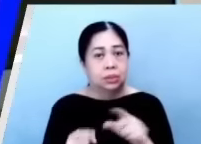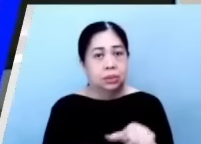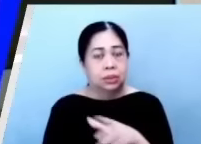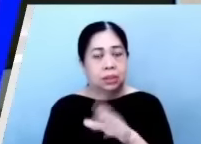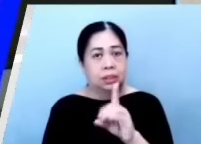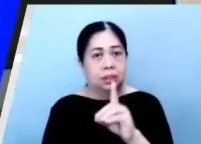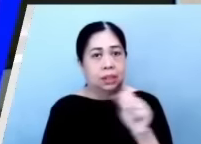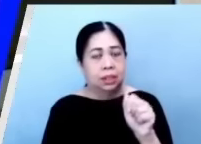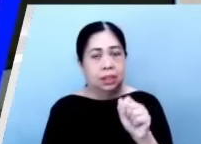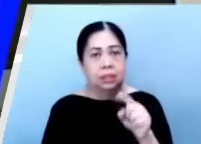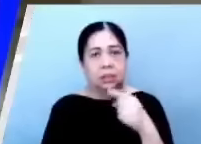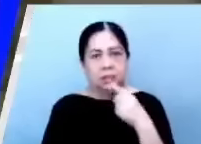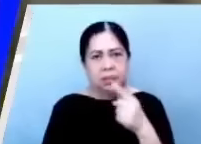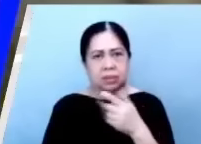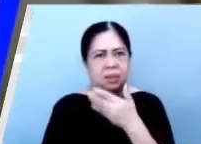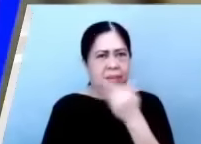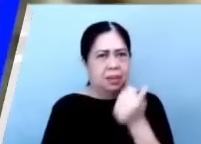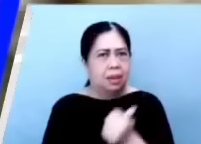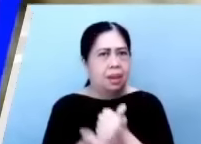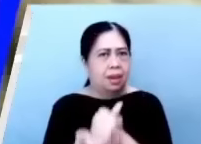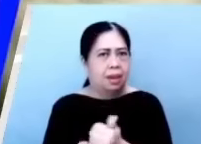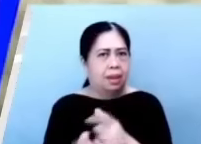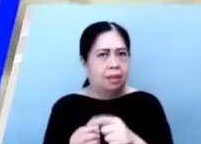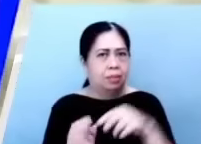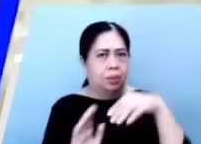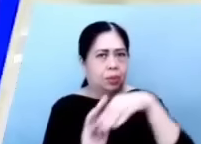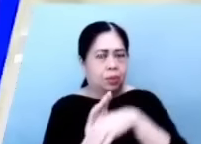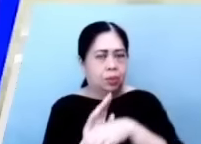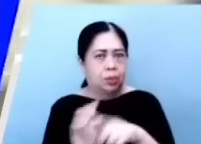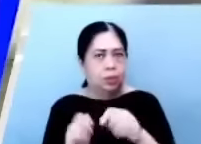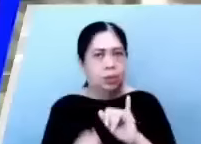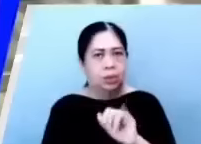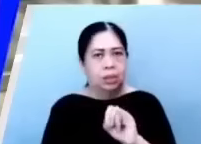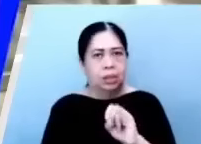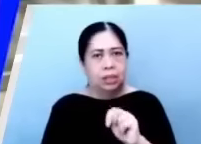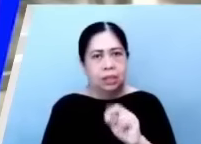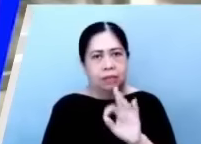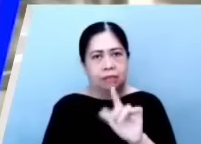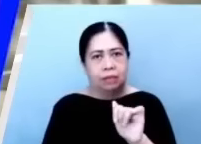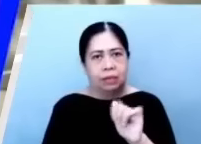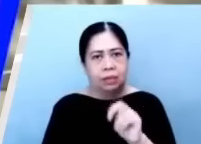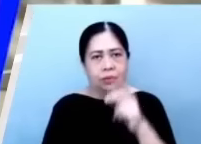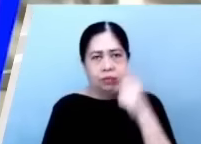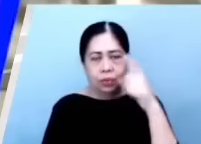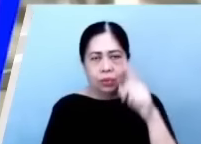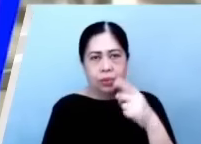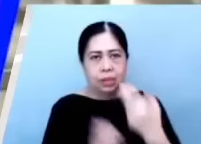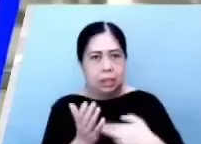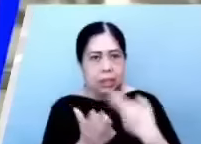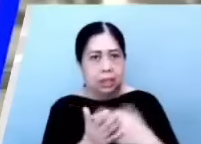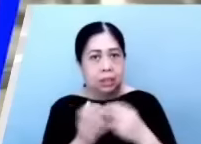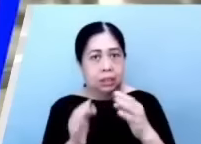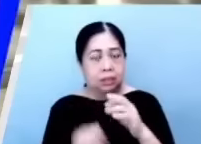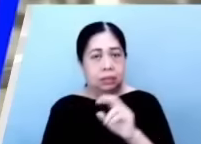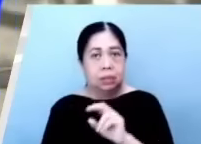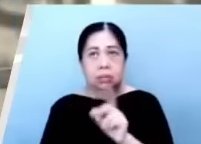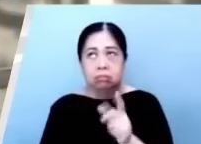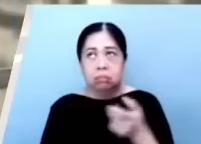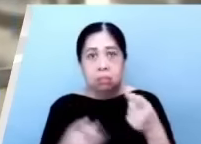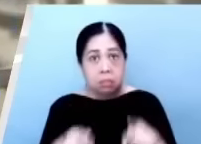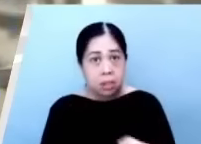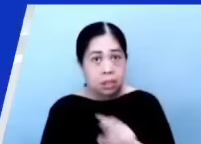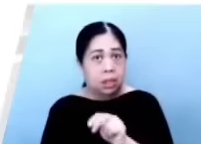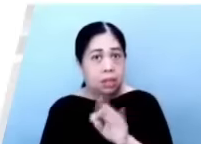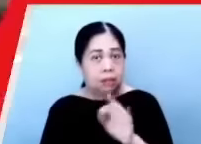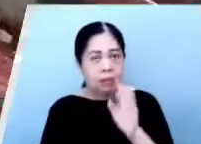na anila'y makatutulong sa pagpapababa ng inflation rate sa bigas kung sakali ang National Food Authority ang magsusupply ng